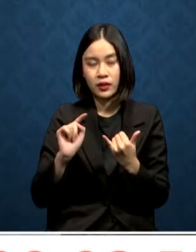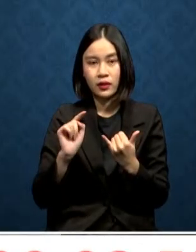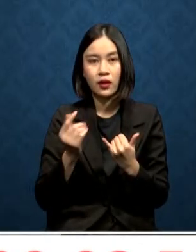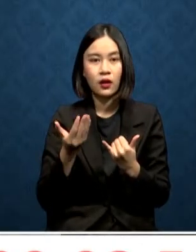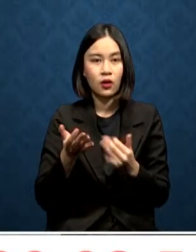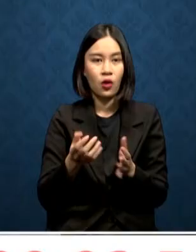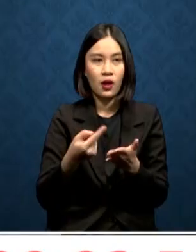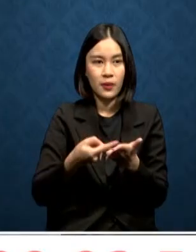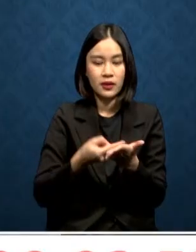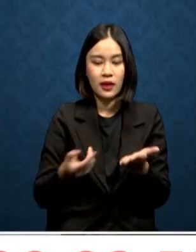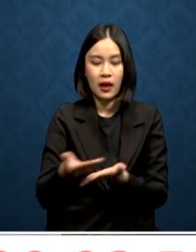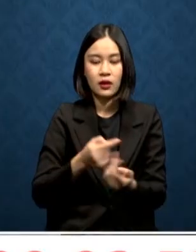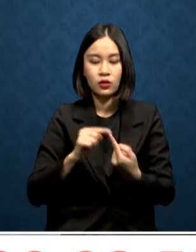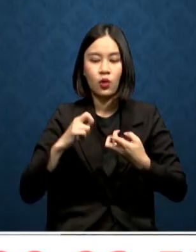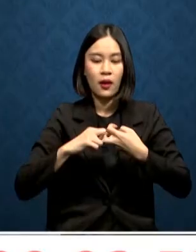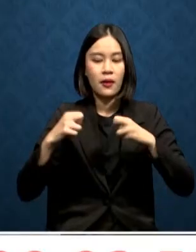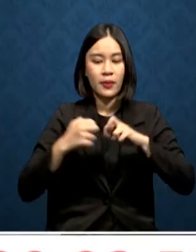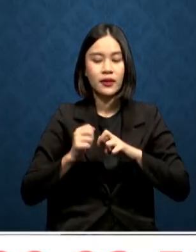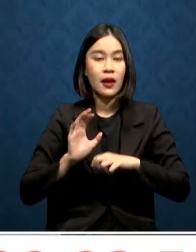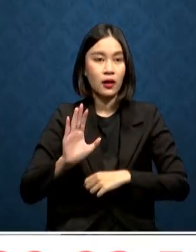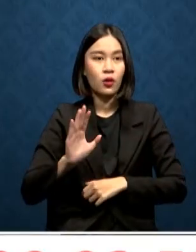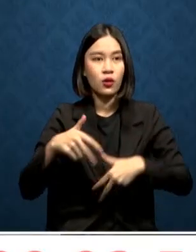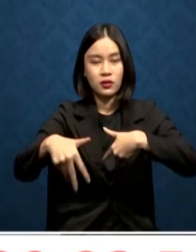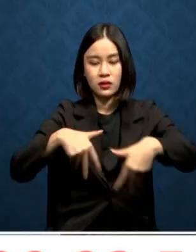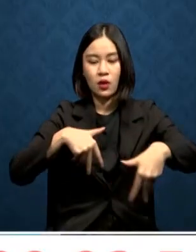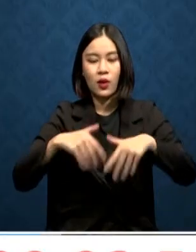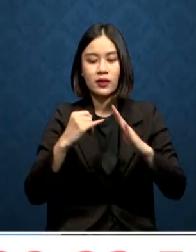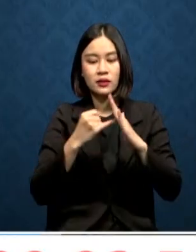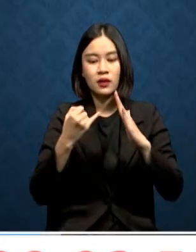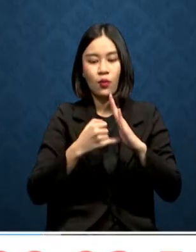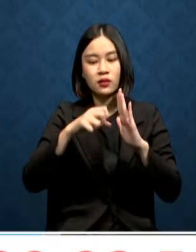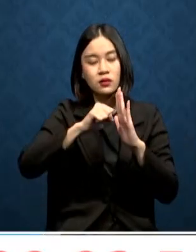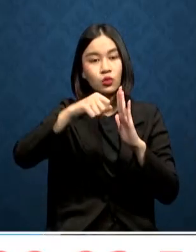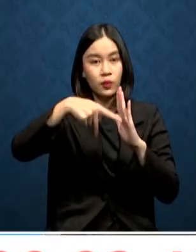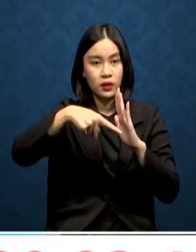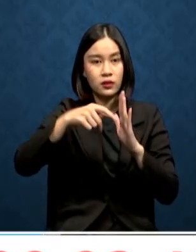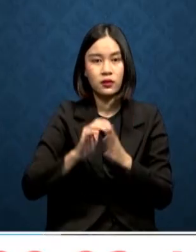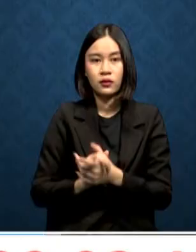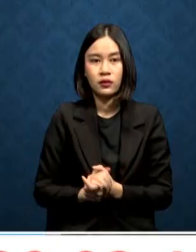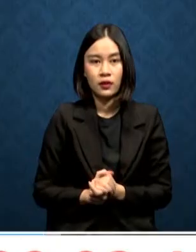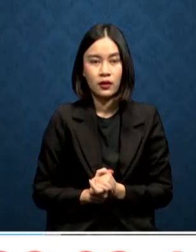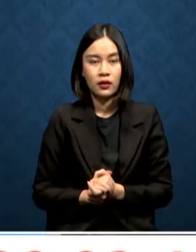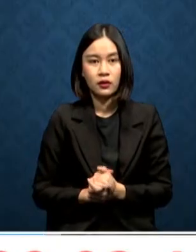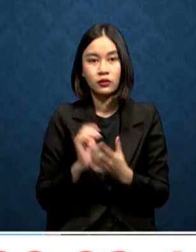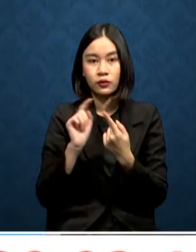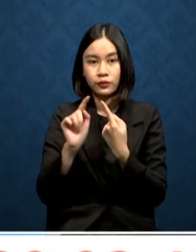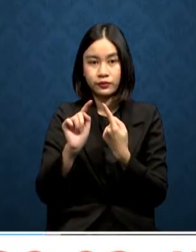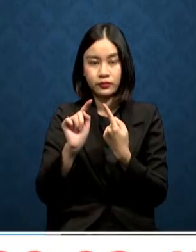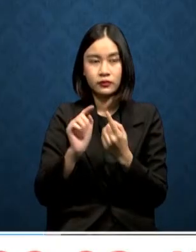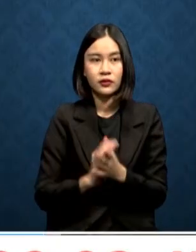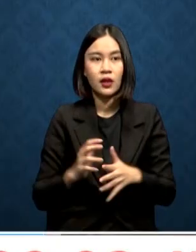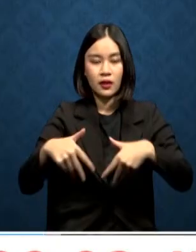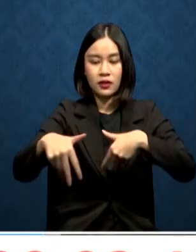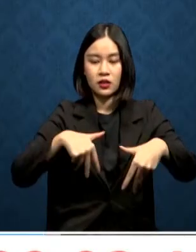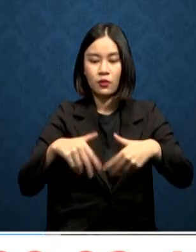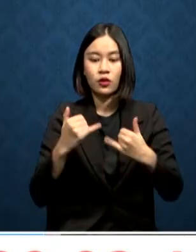เรียนปรึกษาหารือเรื่องความเดือดร้อนของชาวบ้านจากจังหวัดสุพรรณบุรีนะครับเป็นเรื่องของชาวบ้าน